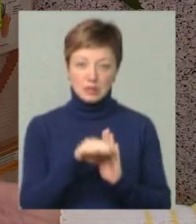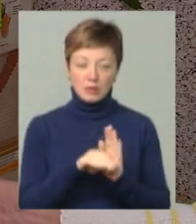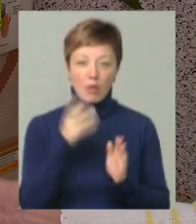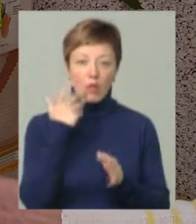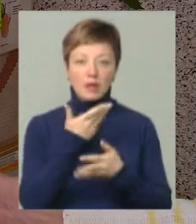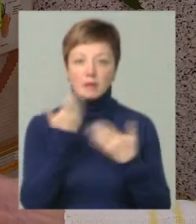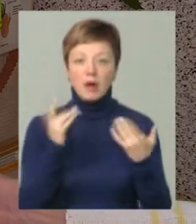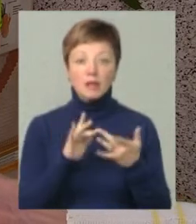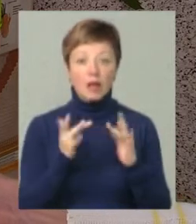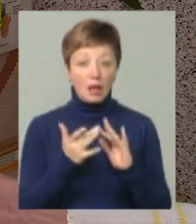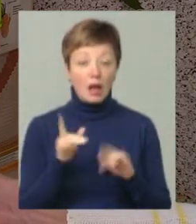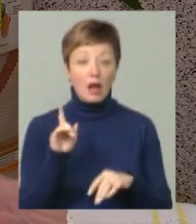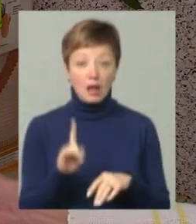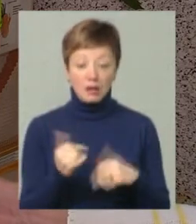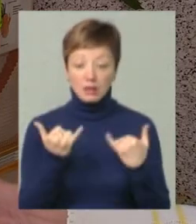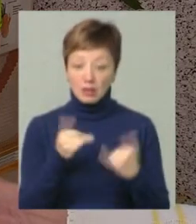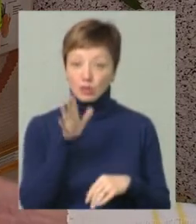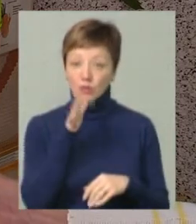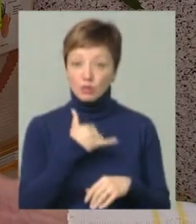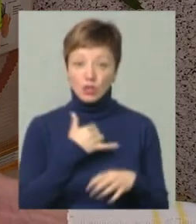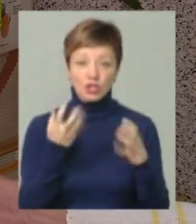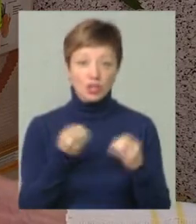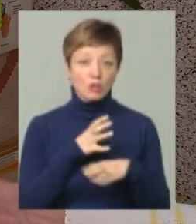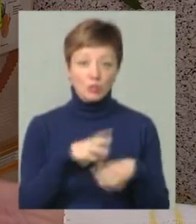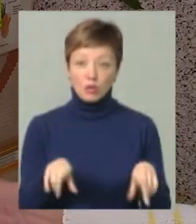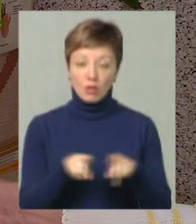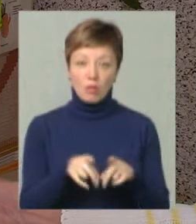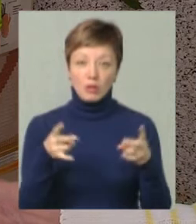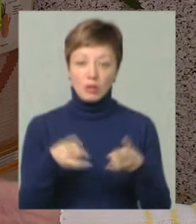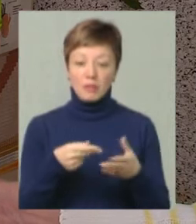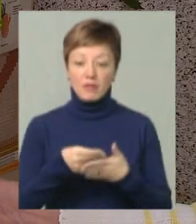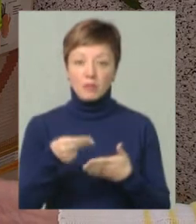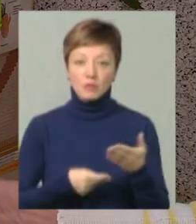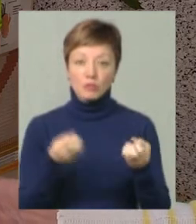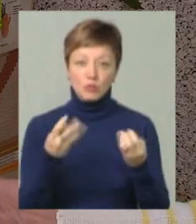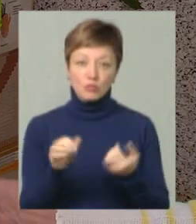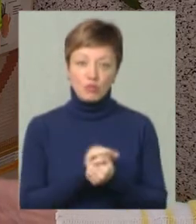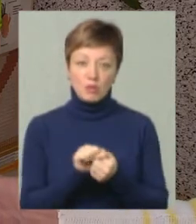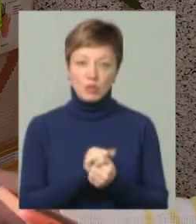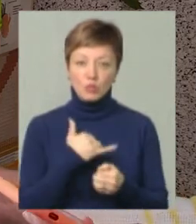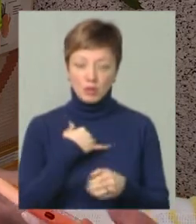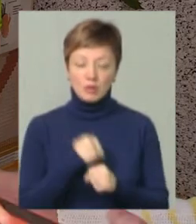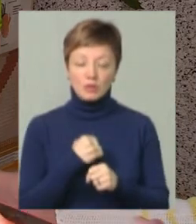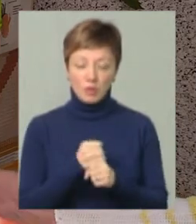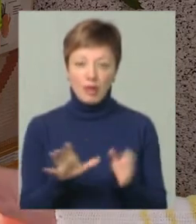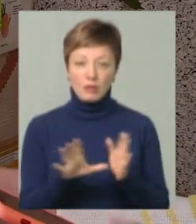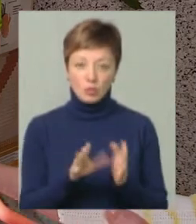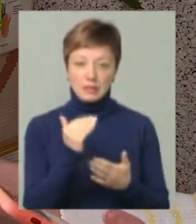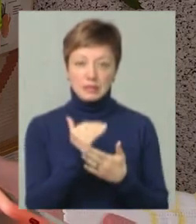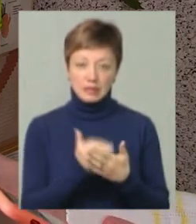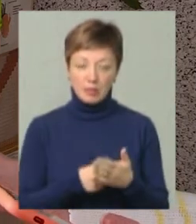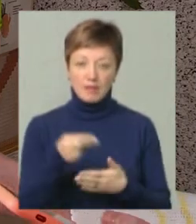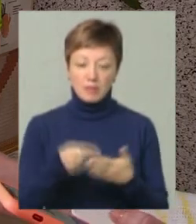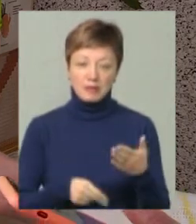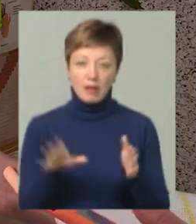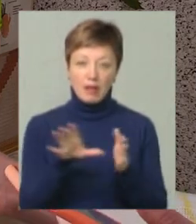коли немає інтернету. Але на даний час у нас ще не було такої потреби, аби виписувати просто бумажні рецепти. У нас працює електронна система, ми